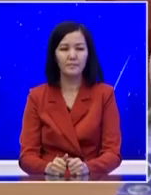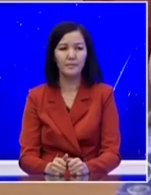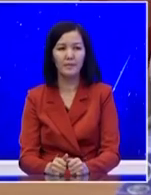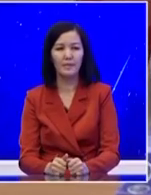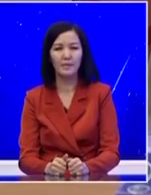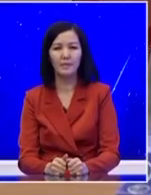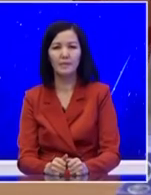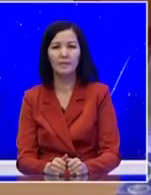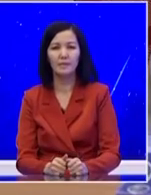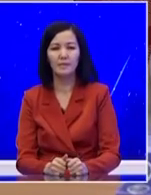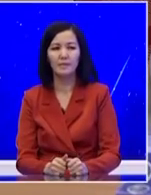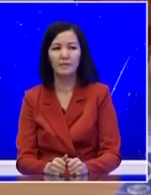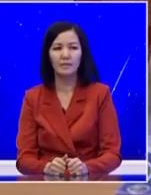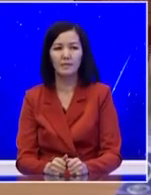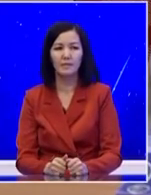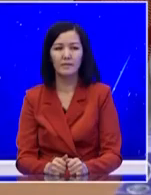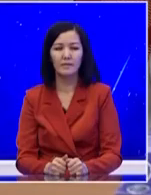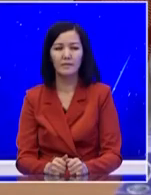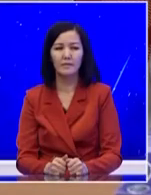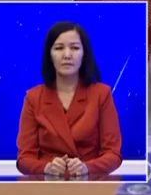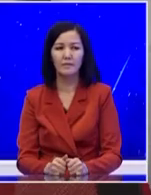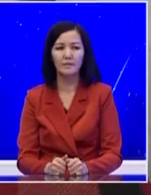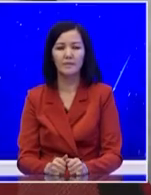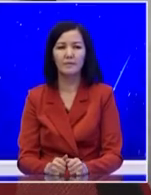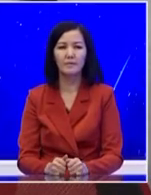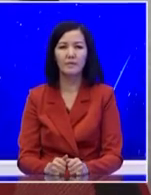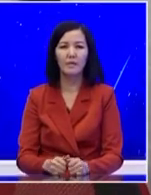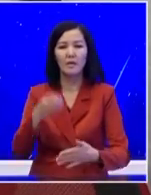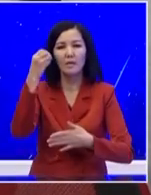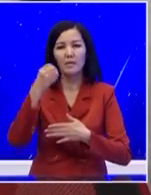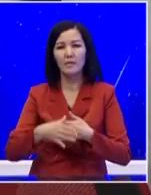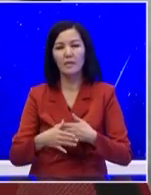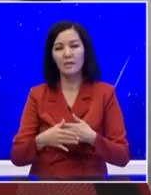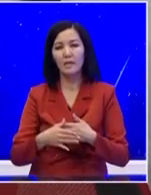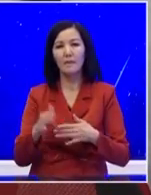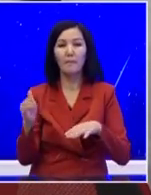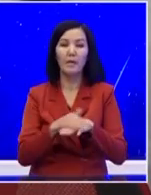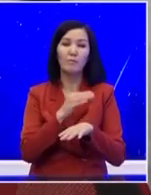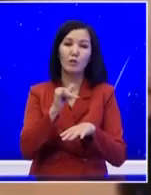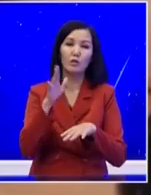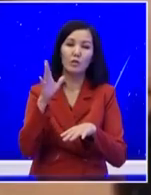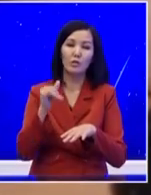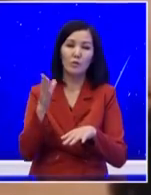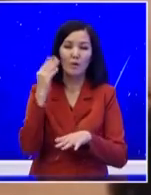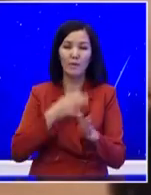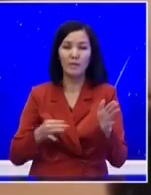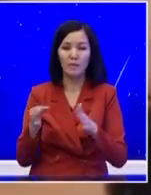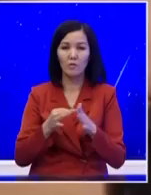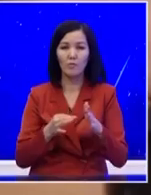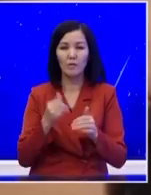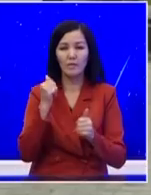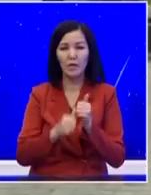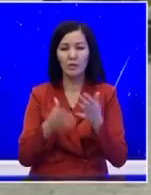Если с дома не можете выйти, наши волонтеры могут вам привезти. В колл-центр фронт-офиса РМДЖЦУ по регионам Алматинской области